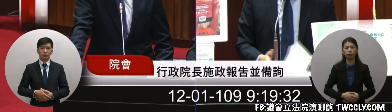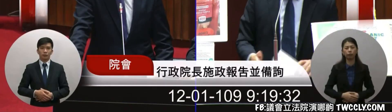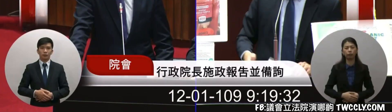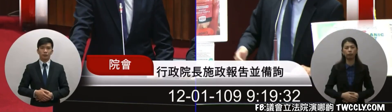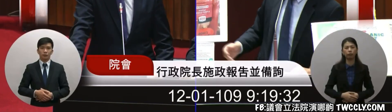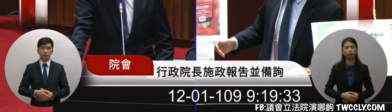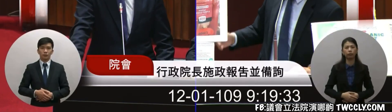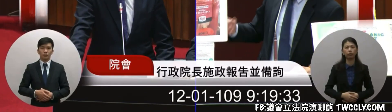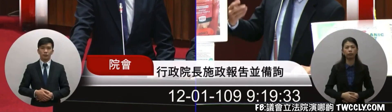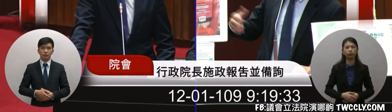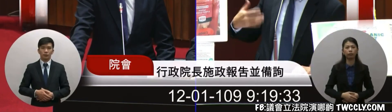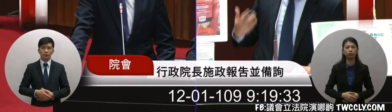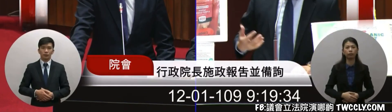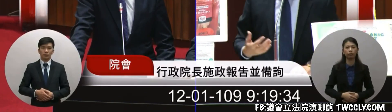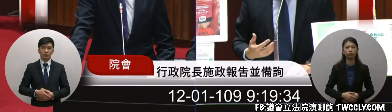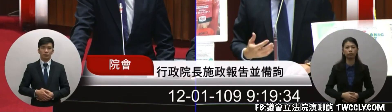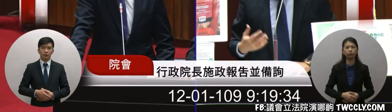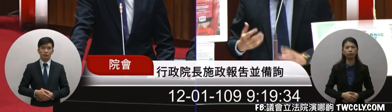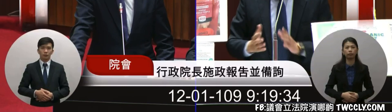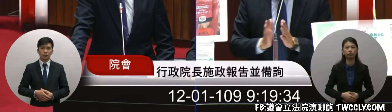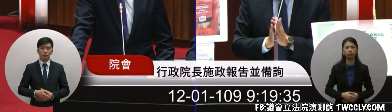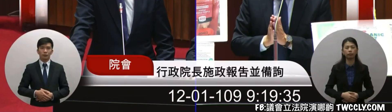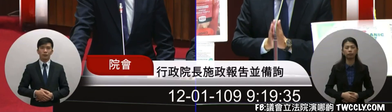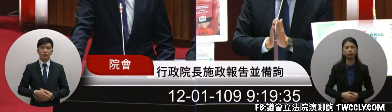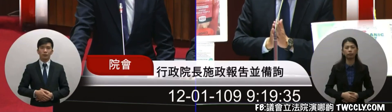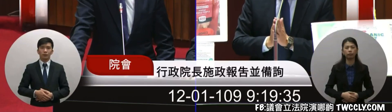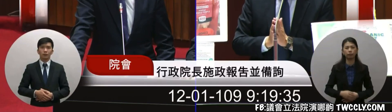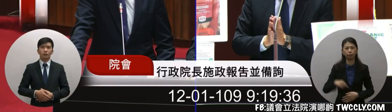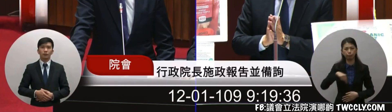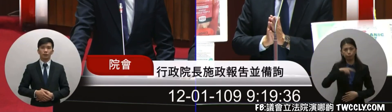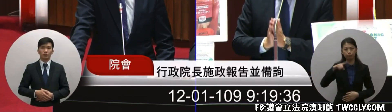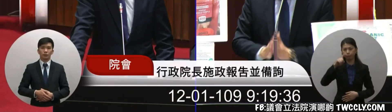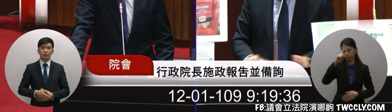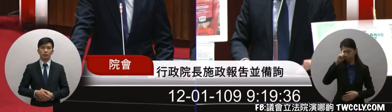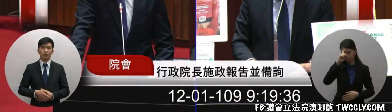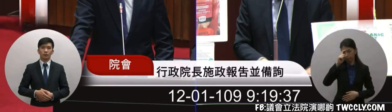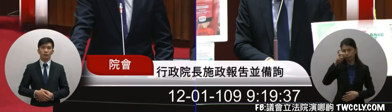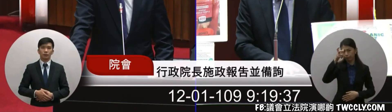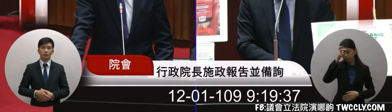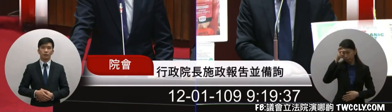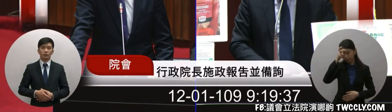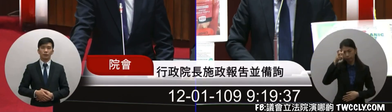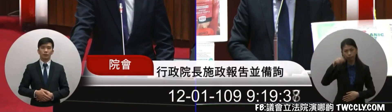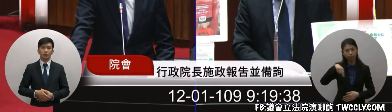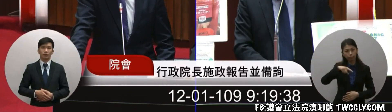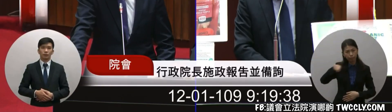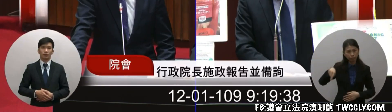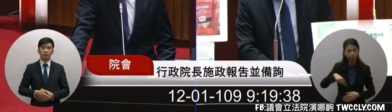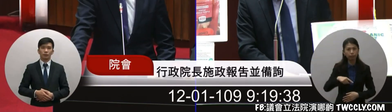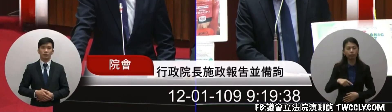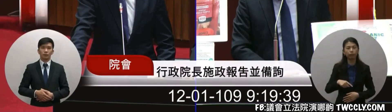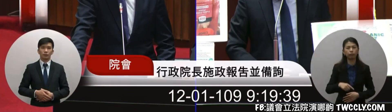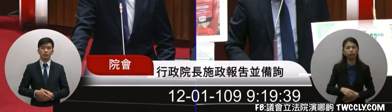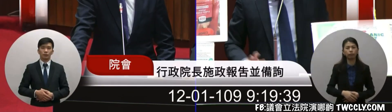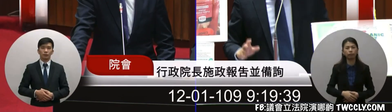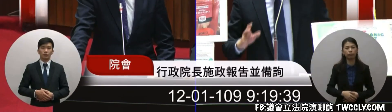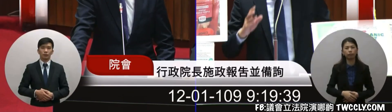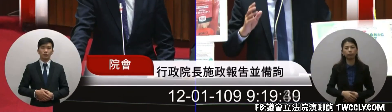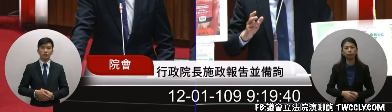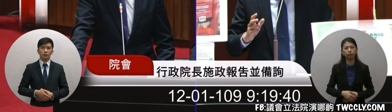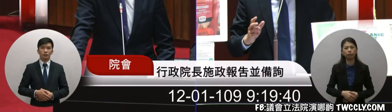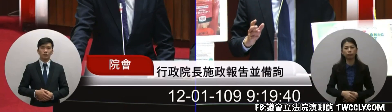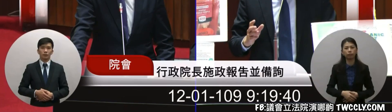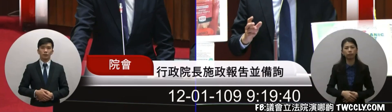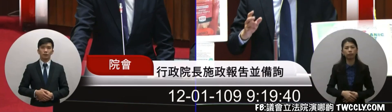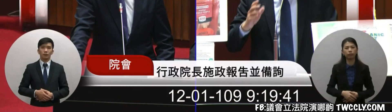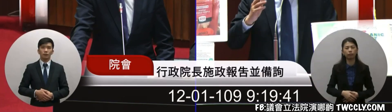哈，其实我们希望的就是这些警察呀等等这些不要哈。那但是我们还是